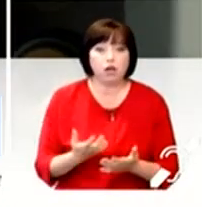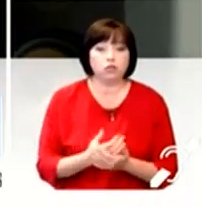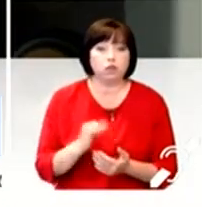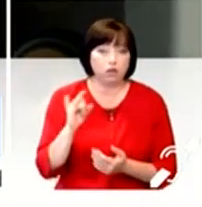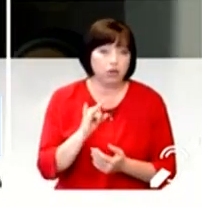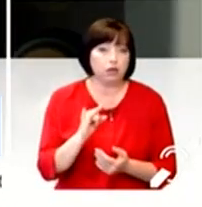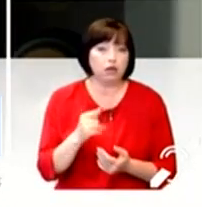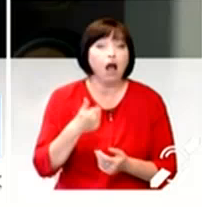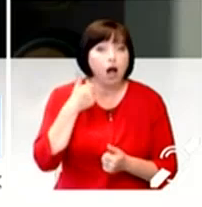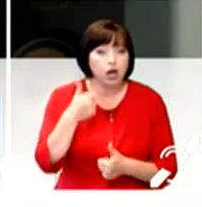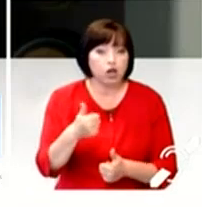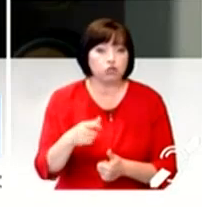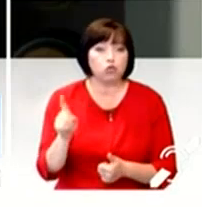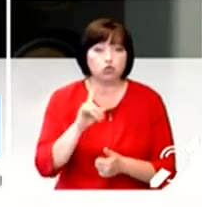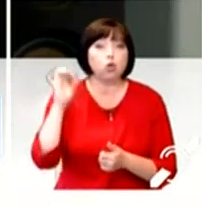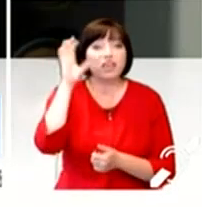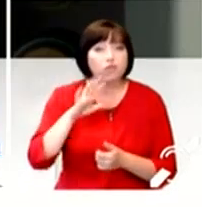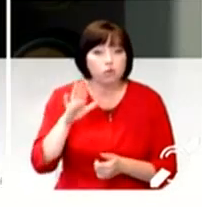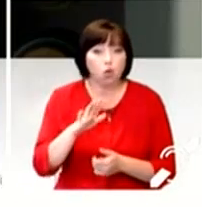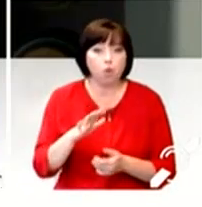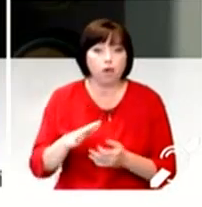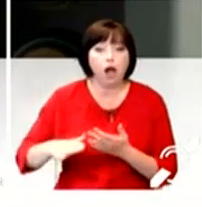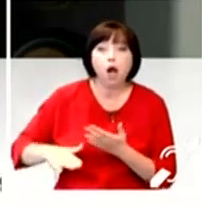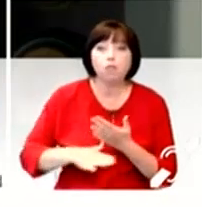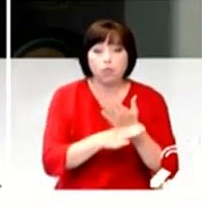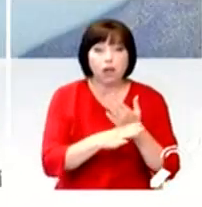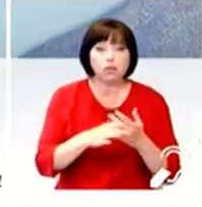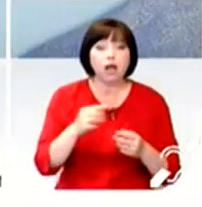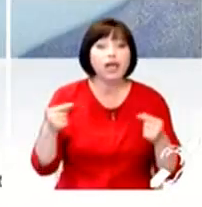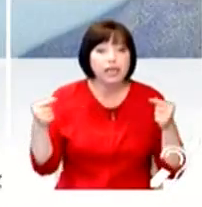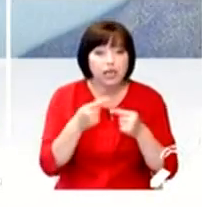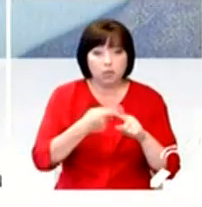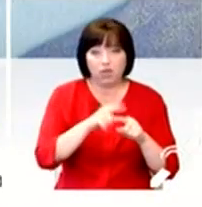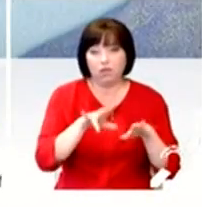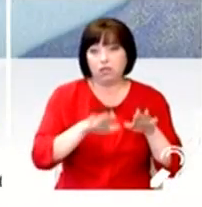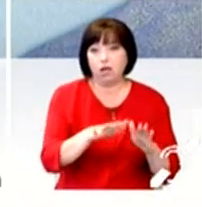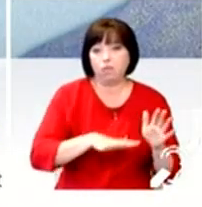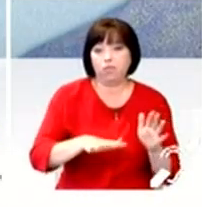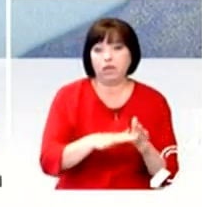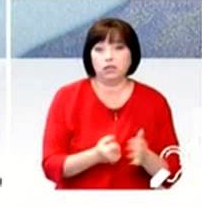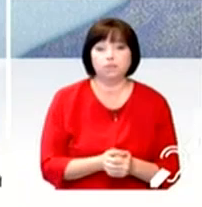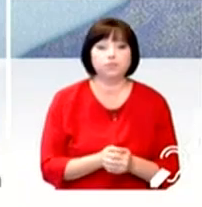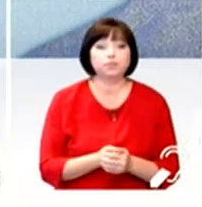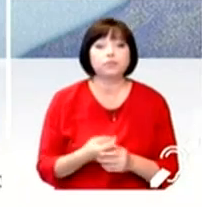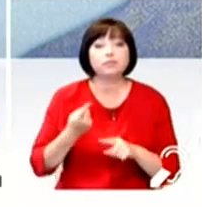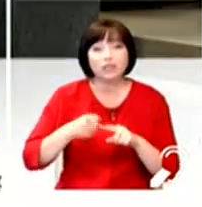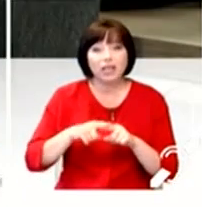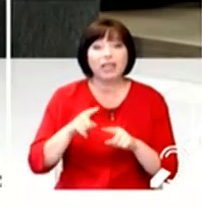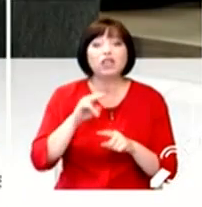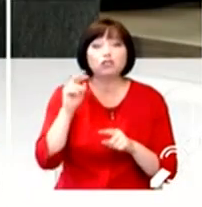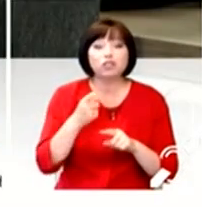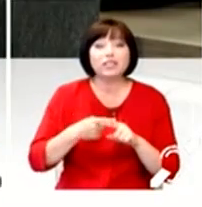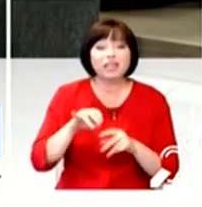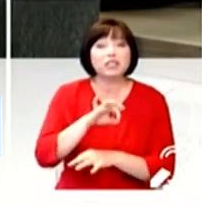că asistența UE a venit anume în zona aceasta. Prin proiectul dat, Uniunea